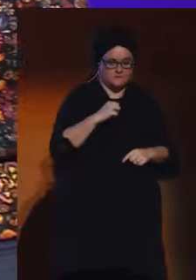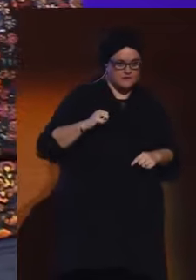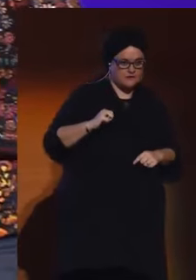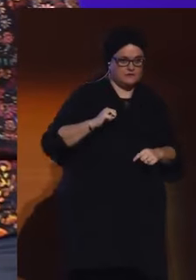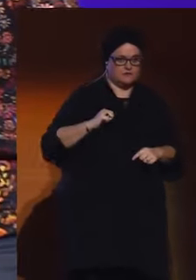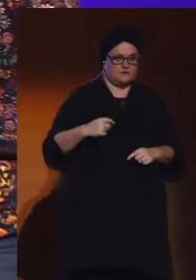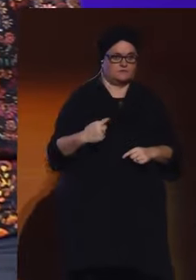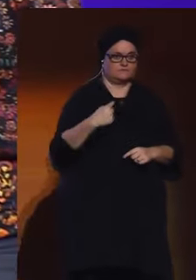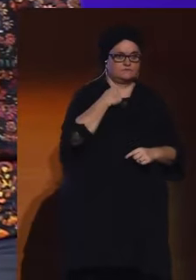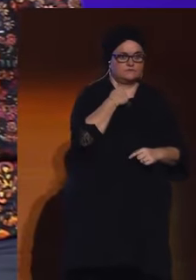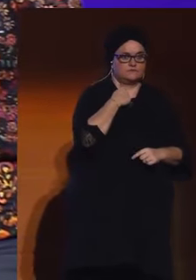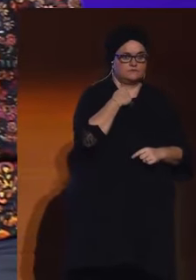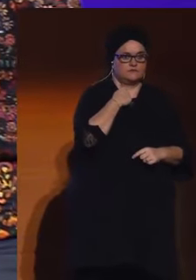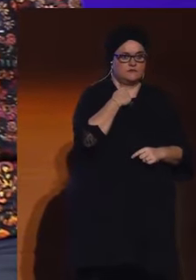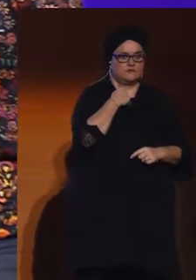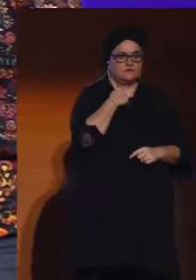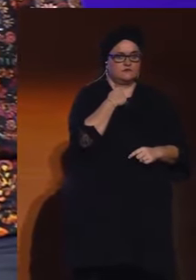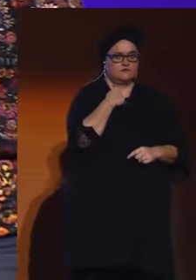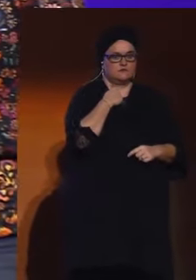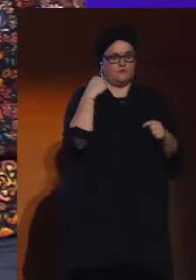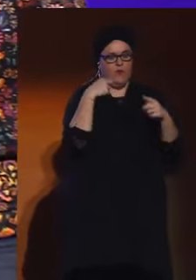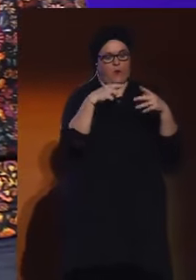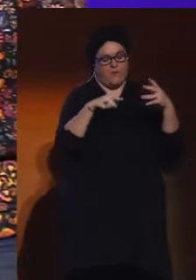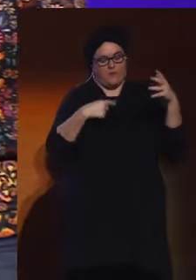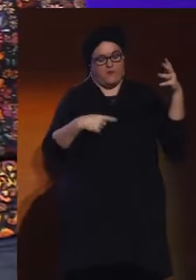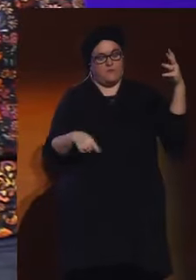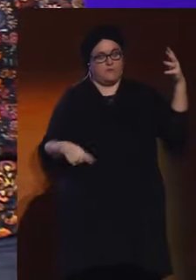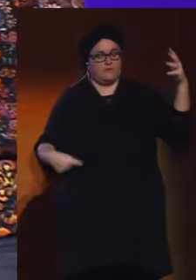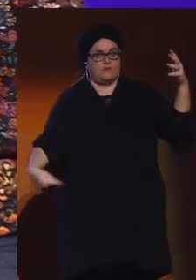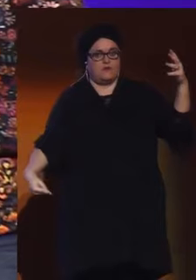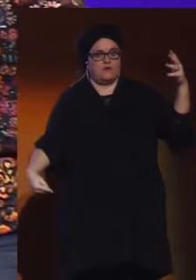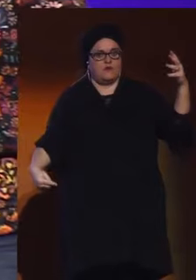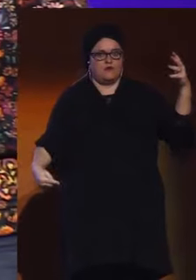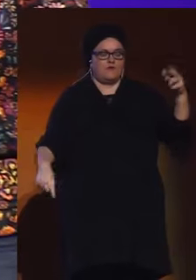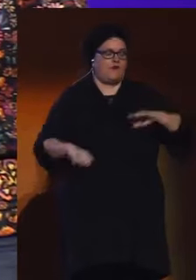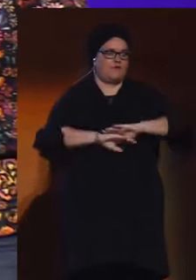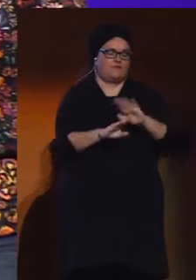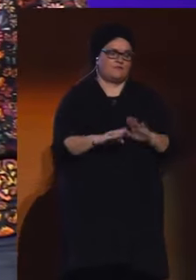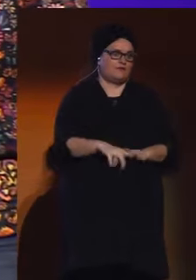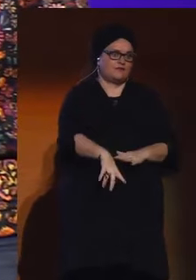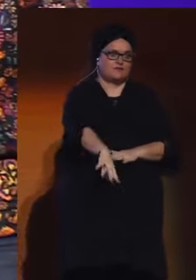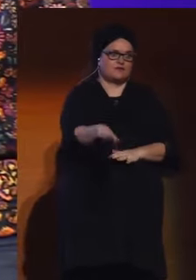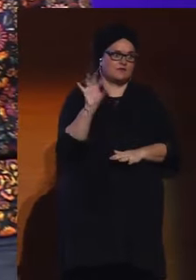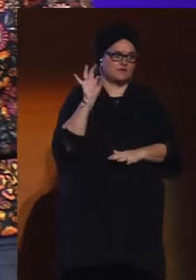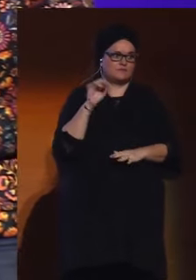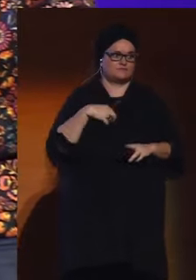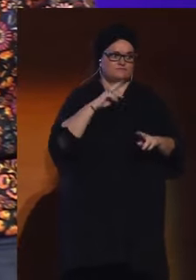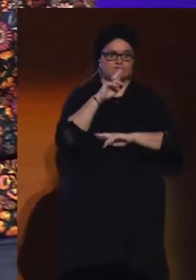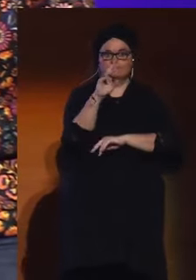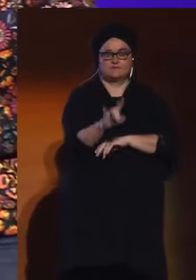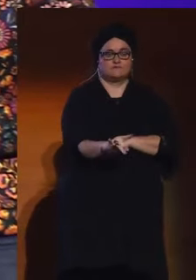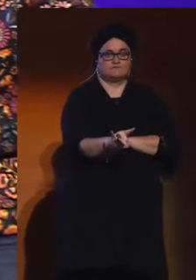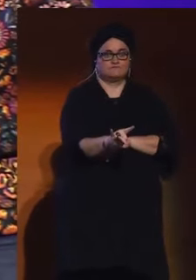pribatutasunaren galera, ez da, gauza horiek guztiak, pues, claro, azken finean, horrelako erabaki baten aurrean, ez, baiezko ematen